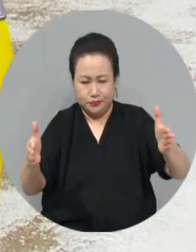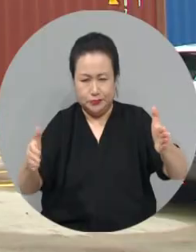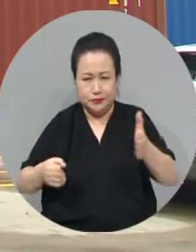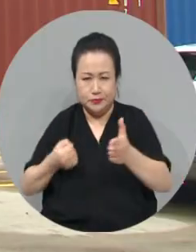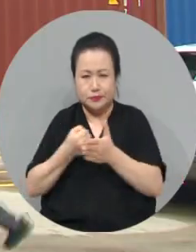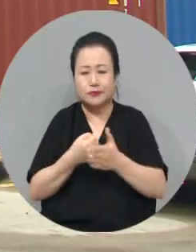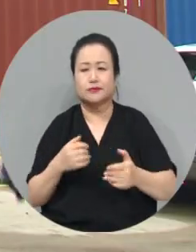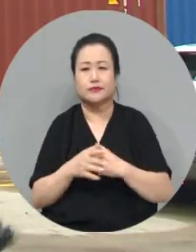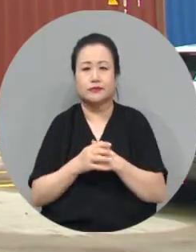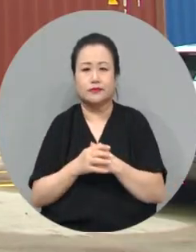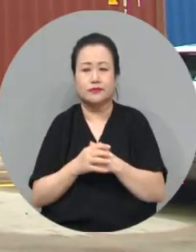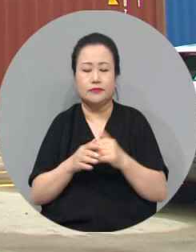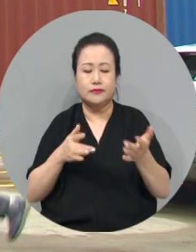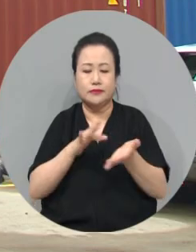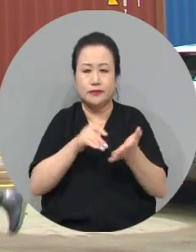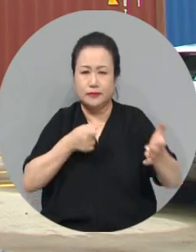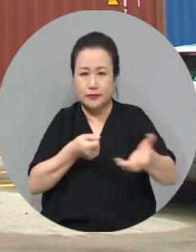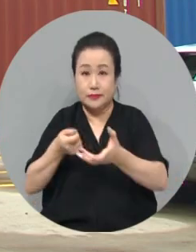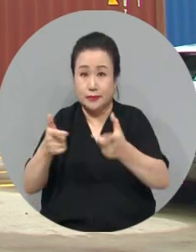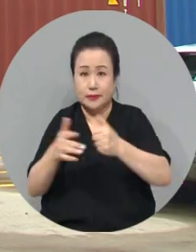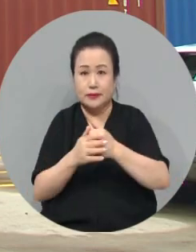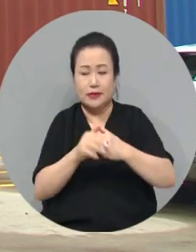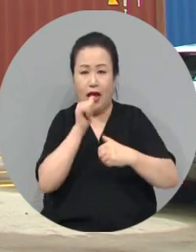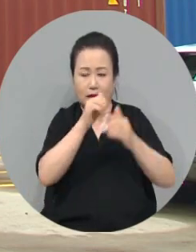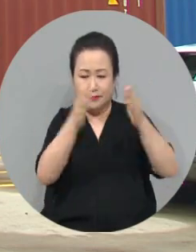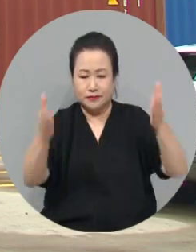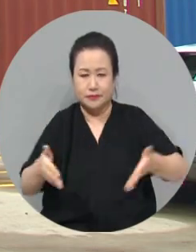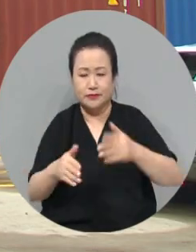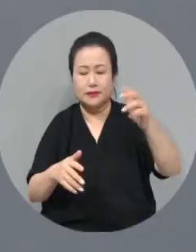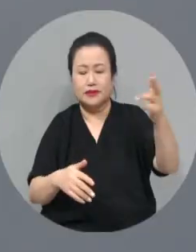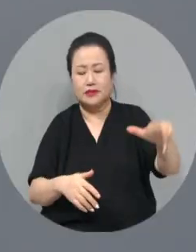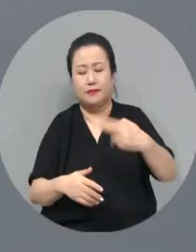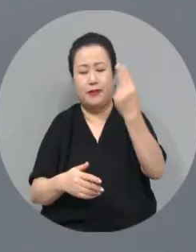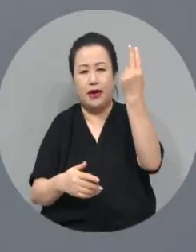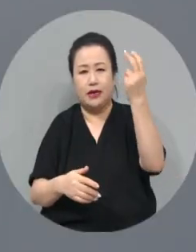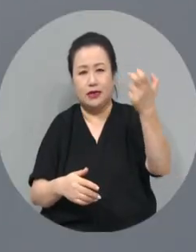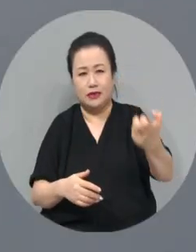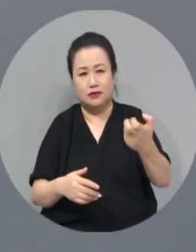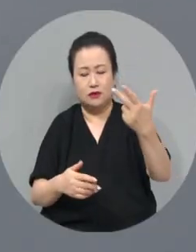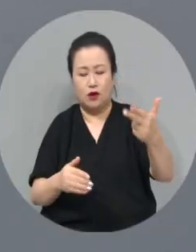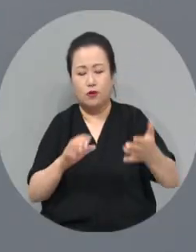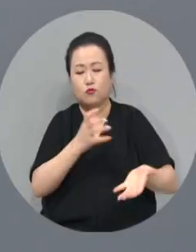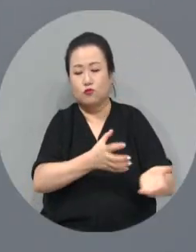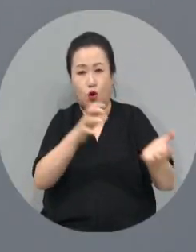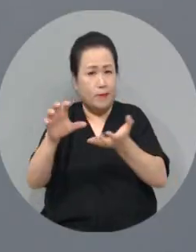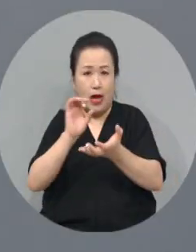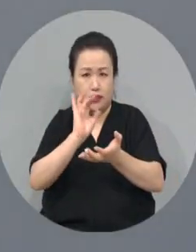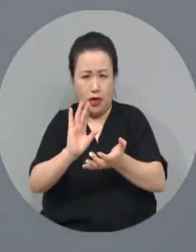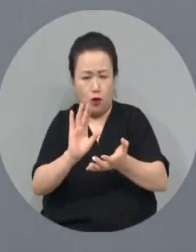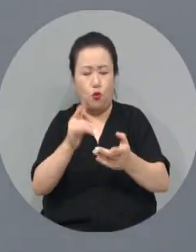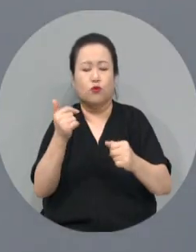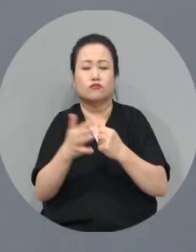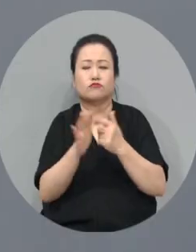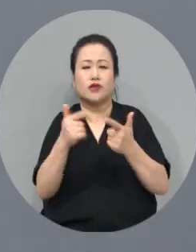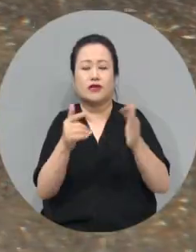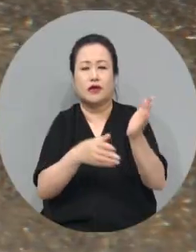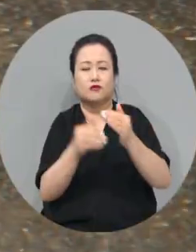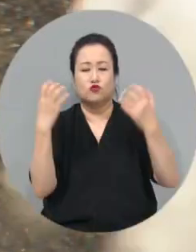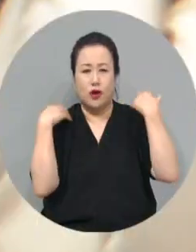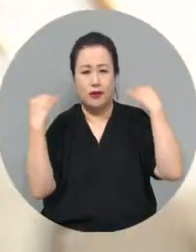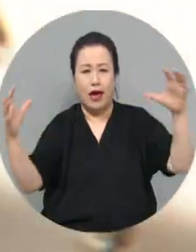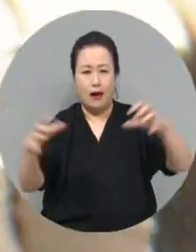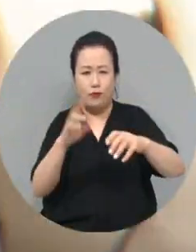있습니다. 방제구역 내 컨테이너 277대는 이동이 금지됐고 검역본부와 부산해양수산청